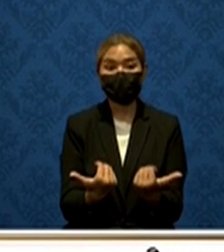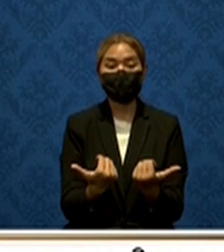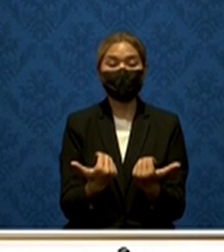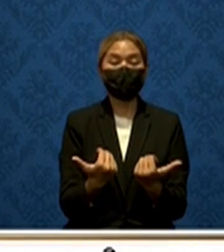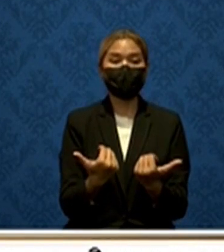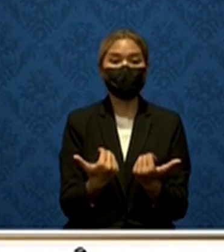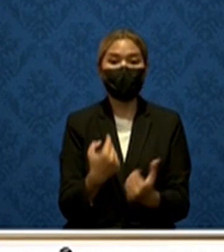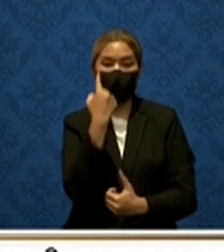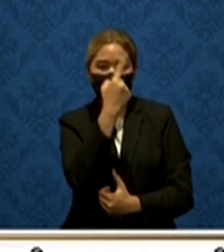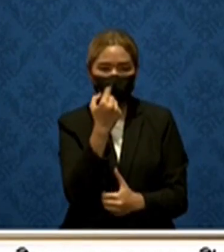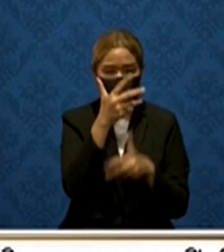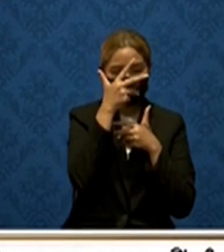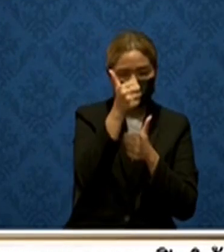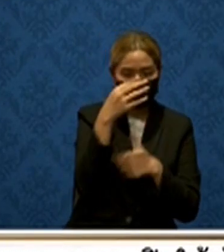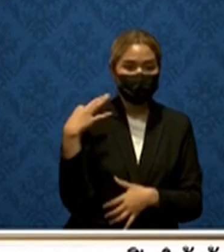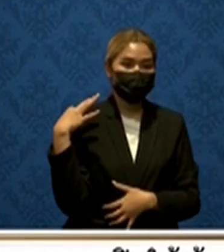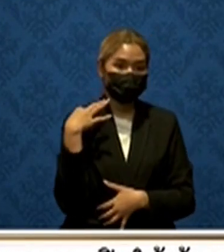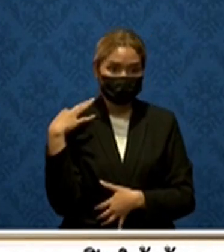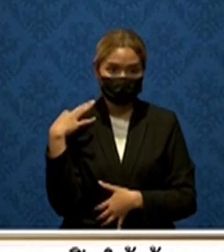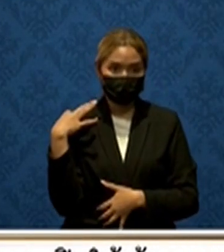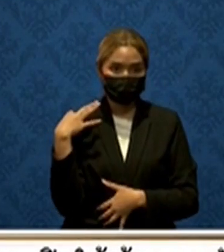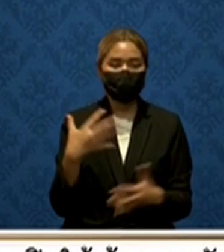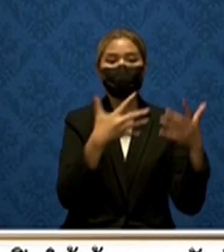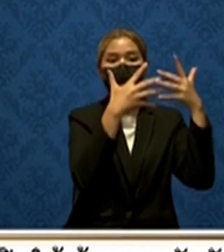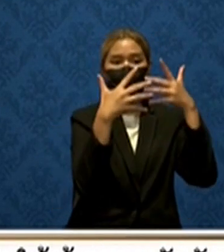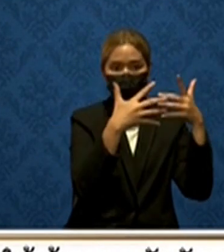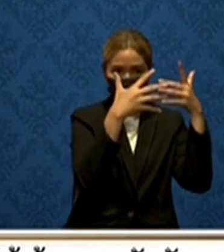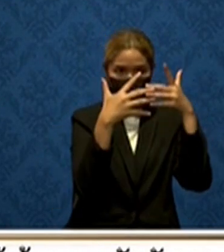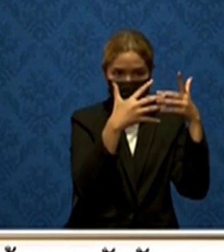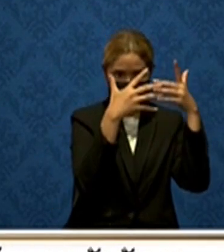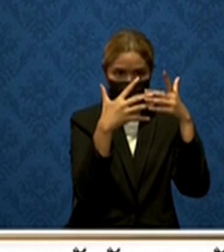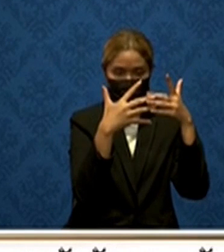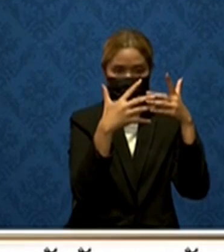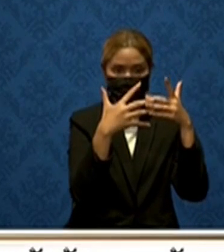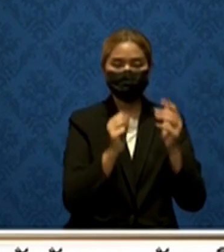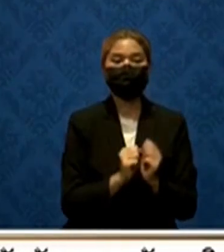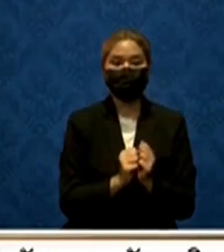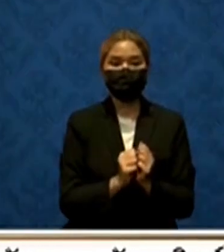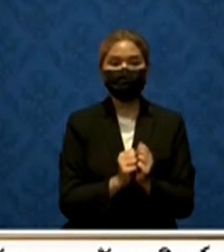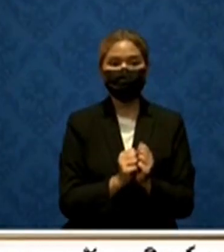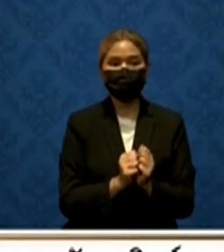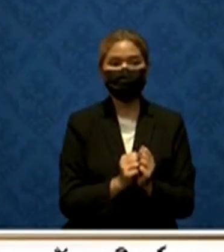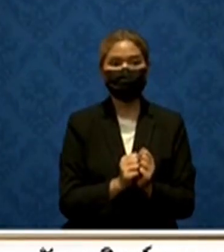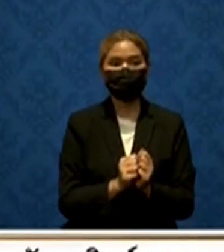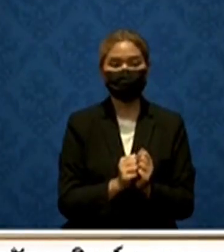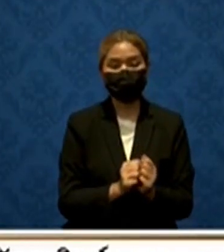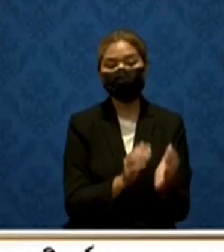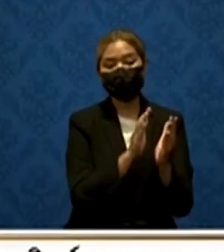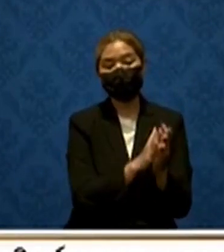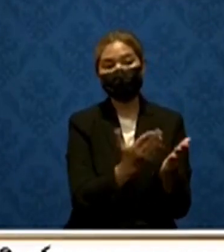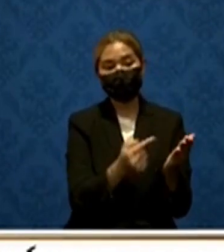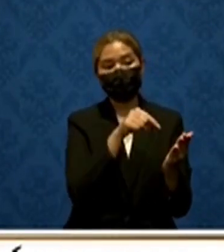คนที่จัดประกวดข้าวโกคืออเมริกาโดยนิเตียสาร The Rice Trader